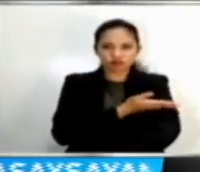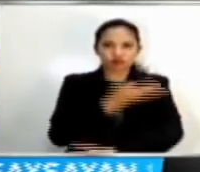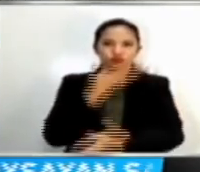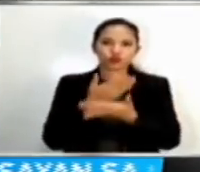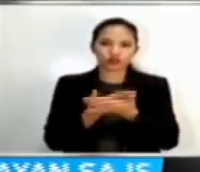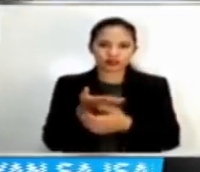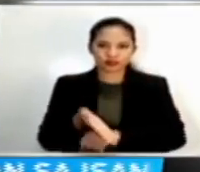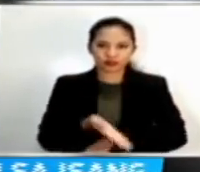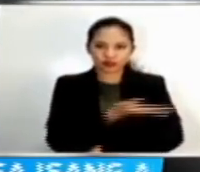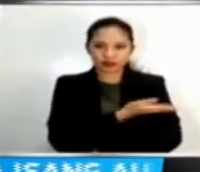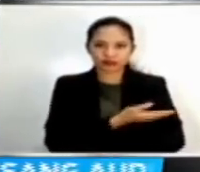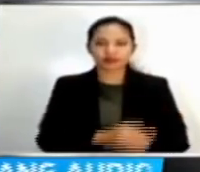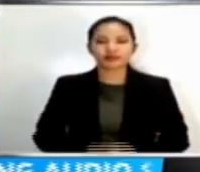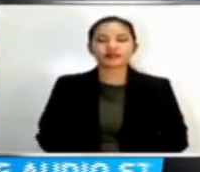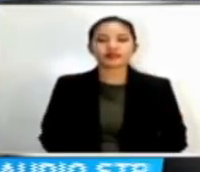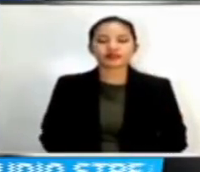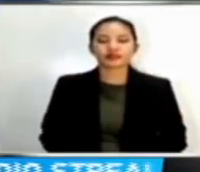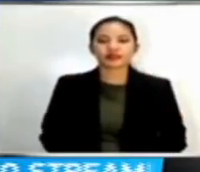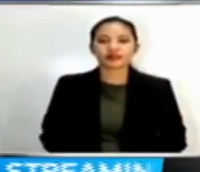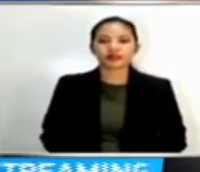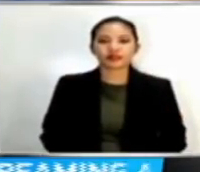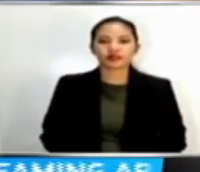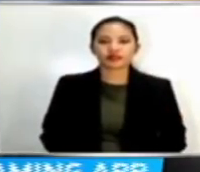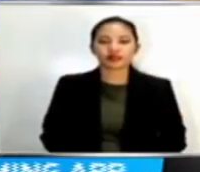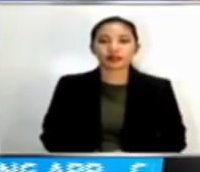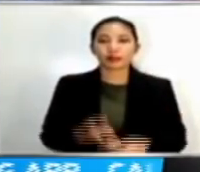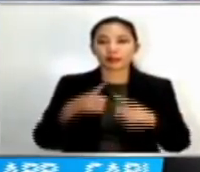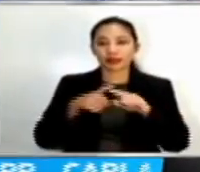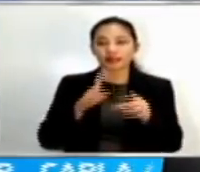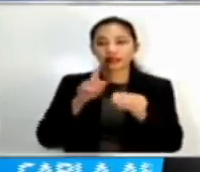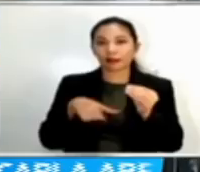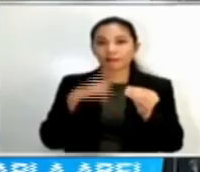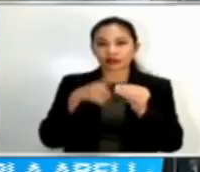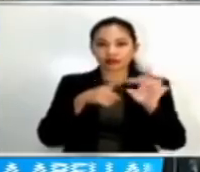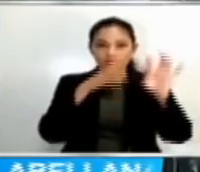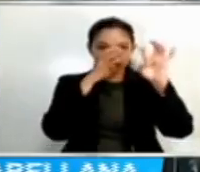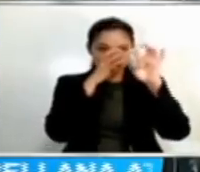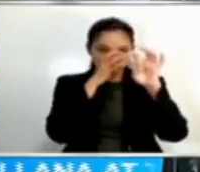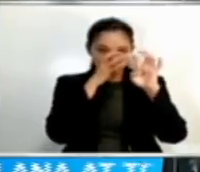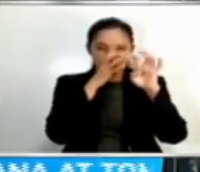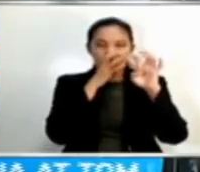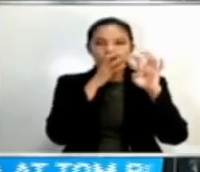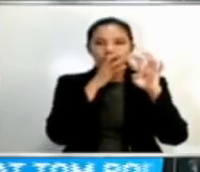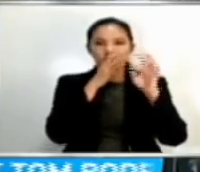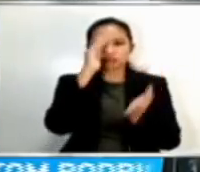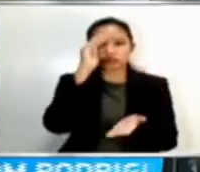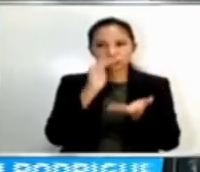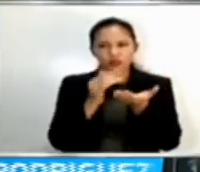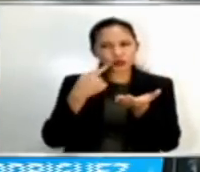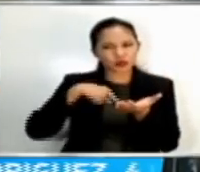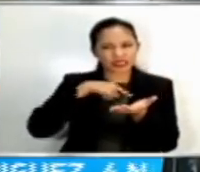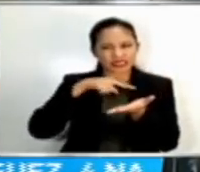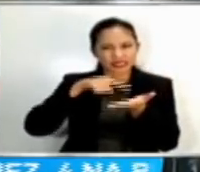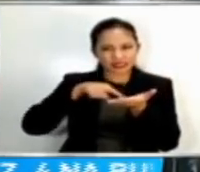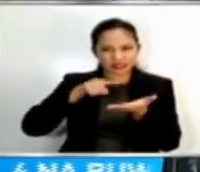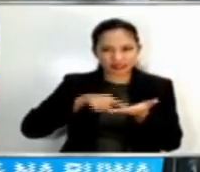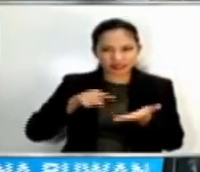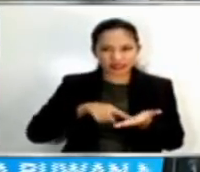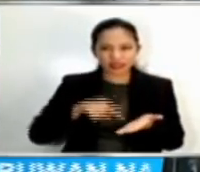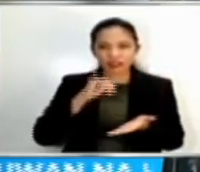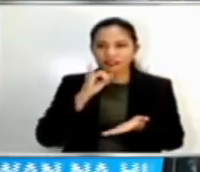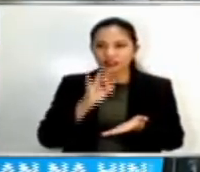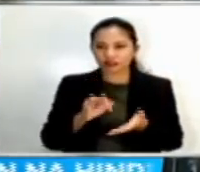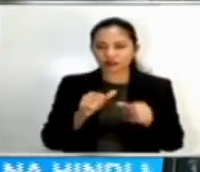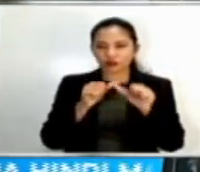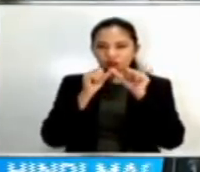Okay. Pero kung sa pagliluwag, syempre, pag-aaralan natin mabuti kung patuloy pa rin bumababa yung bilang ng